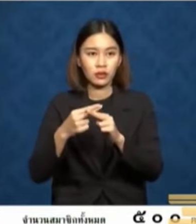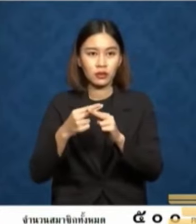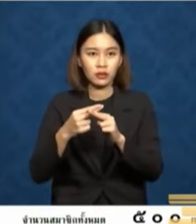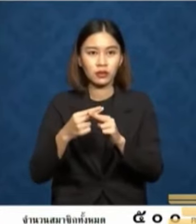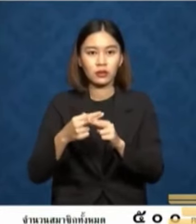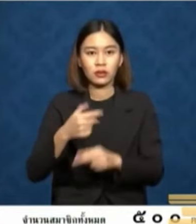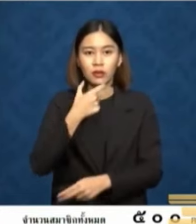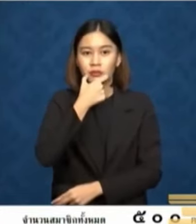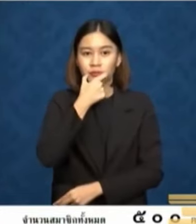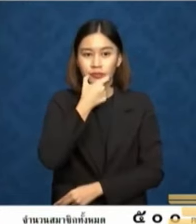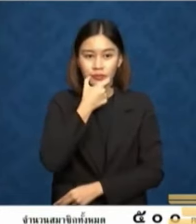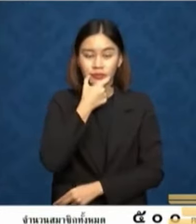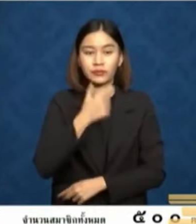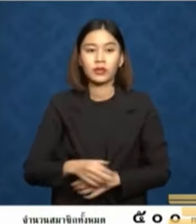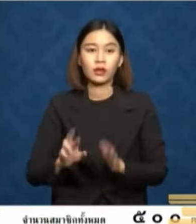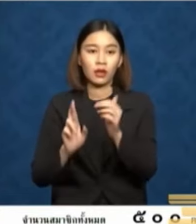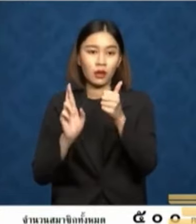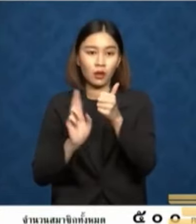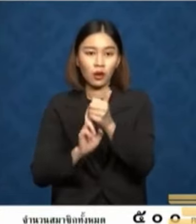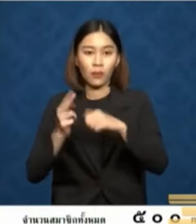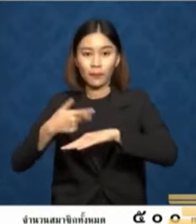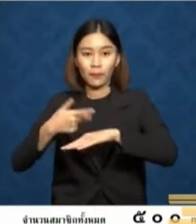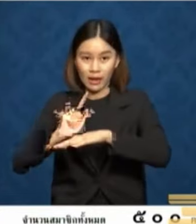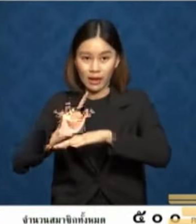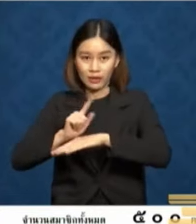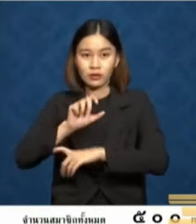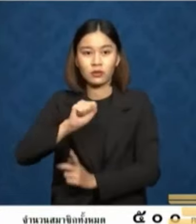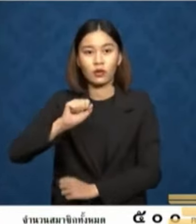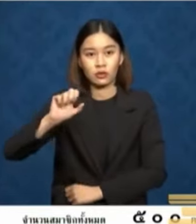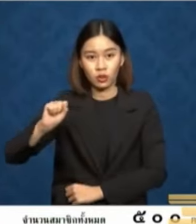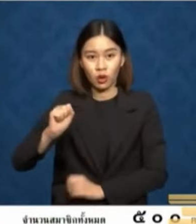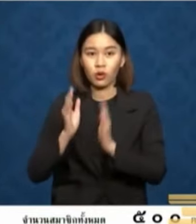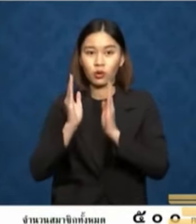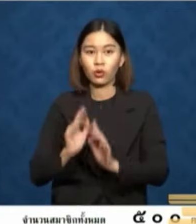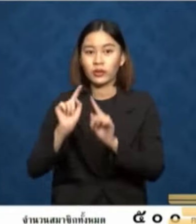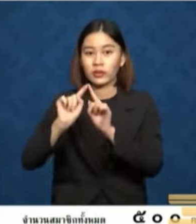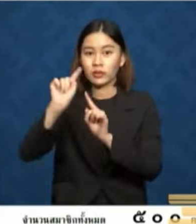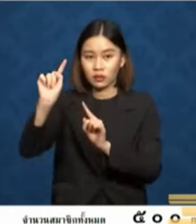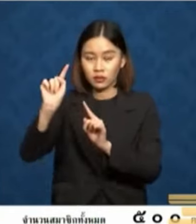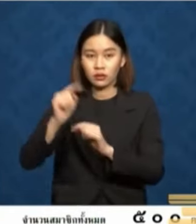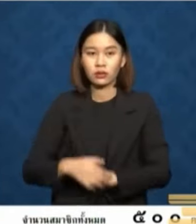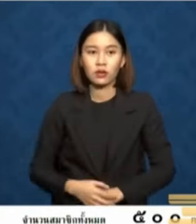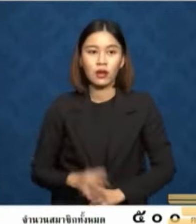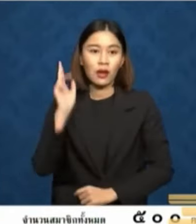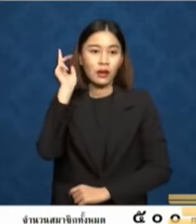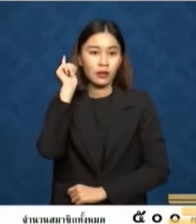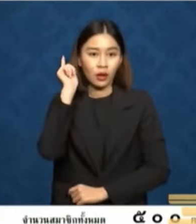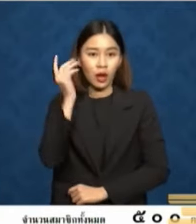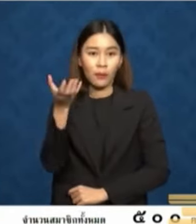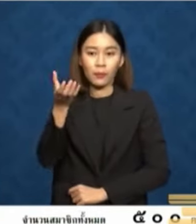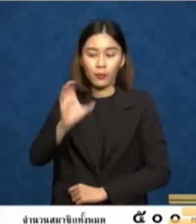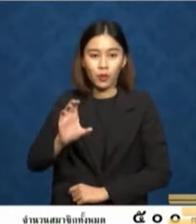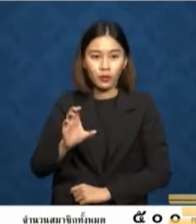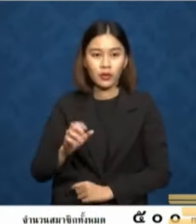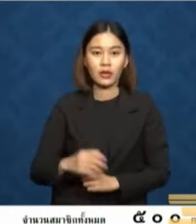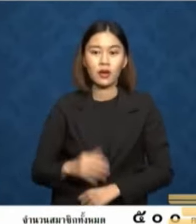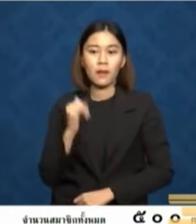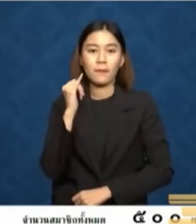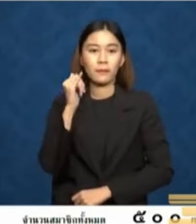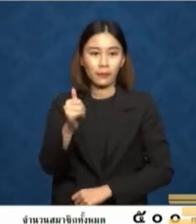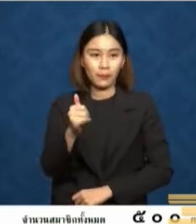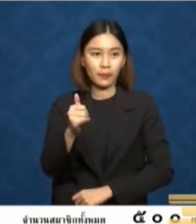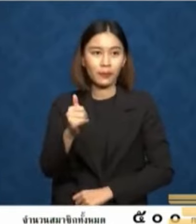สันติภาดารองประธานสภาผู้แทนราษฎรคนที่ 1สื่อมวลชนบอกว่าบุก